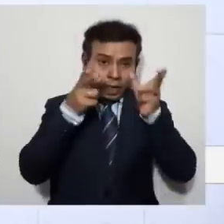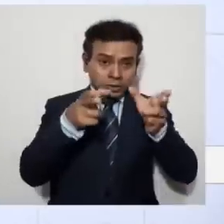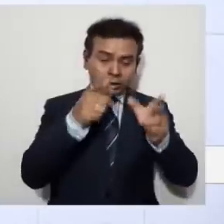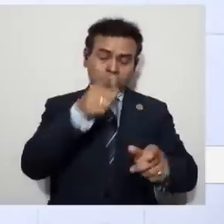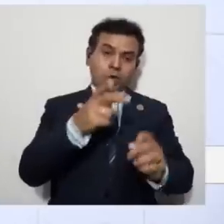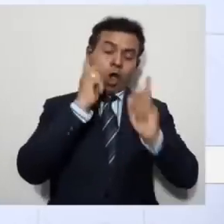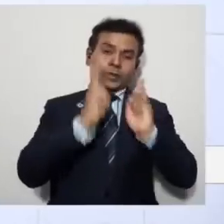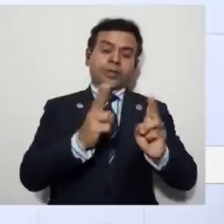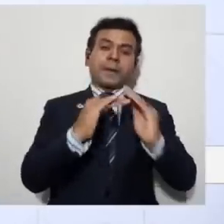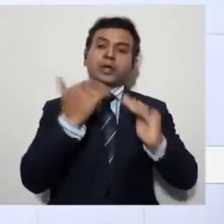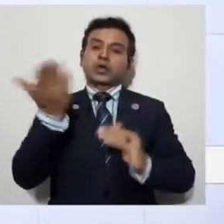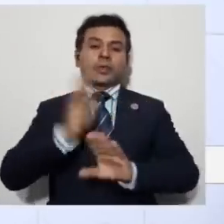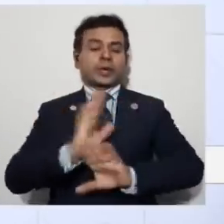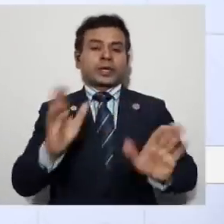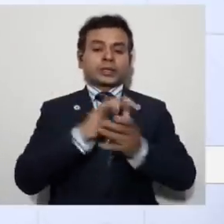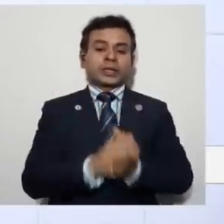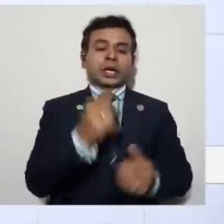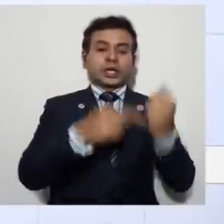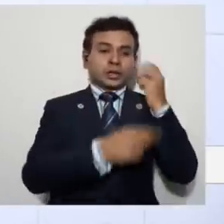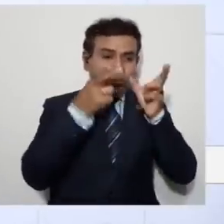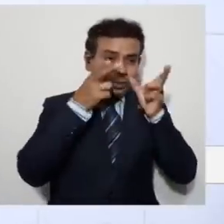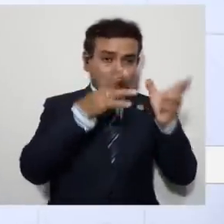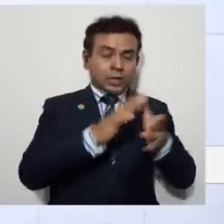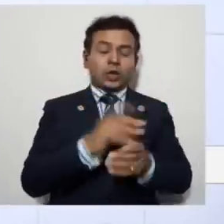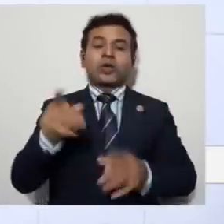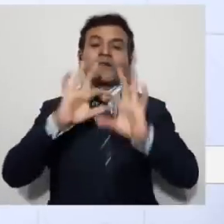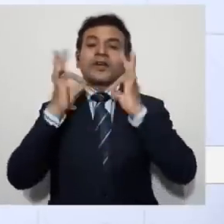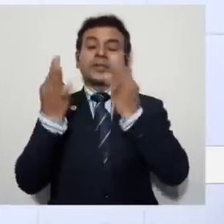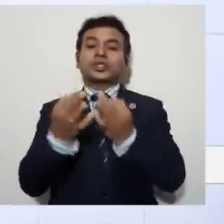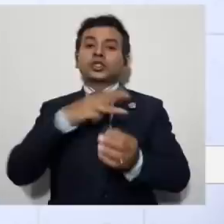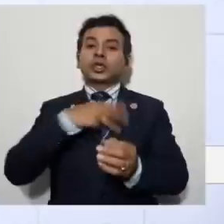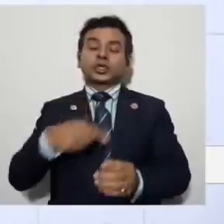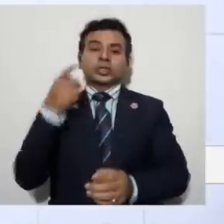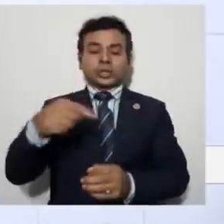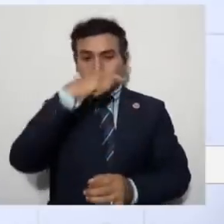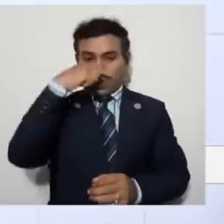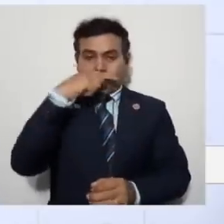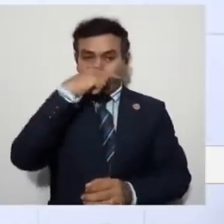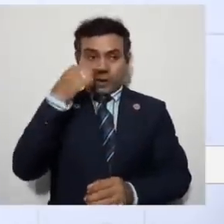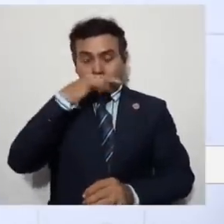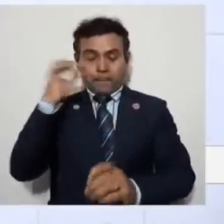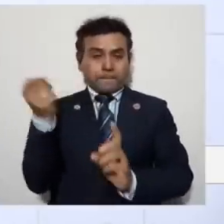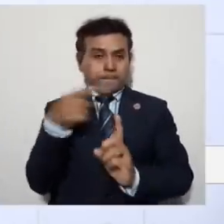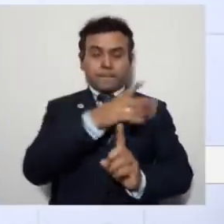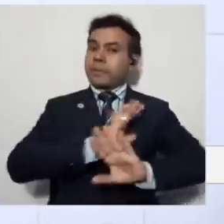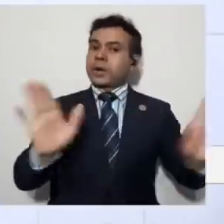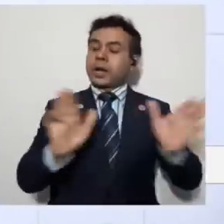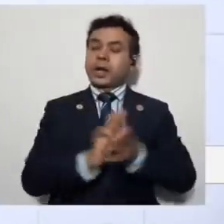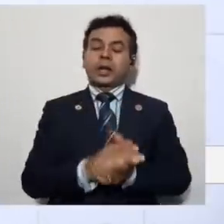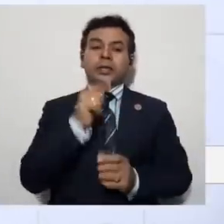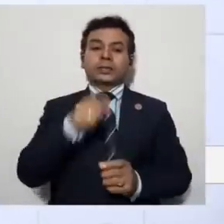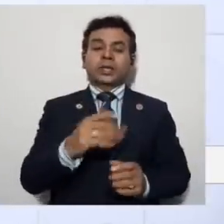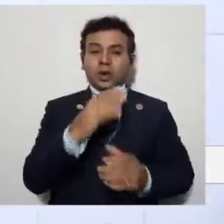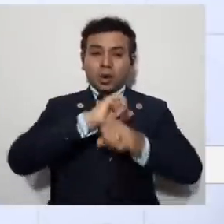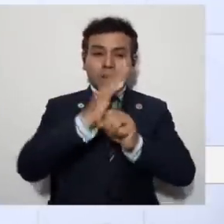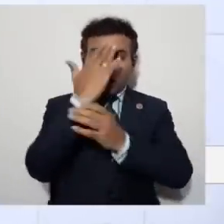যারা কোয়ারেন্টাইনে আছেন তারা কঠোরভাবে কোয়ারেন্টাইনের শর্তগুলো মেনে চলবেন। যারা আইসোলেশনে আছেন তাদের পরিবারের সদস্যরা বা অন্যরা